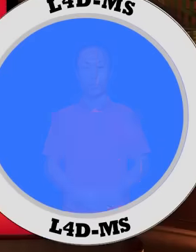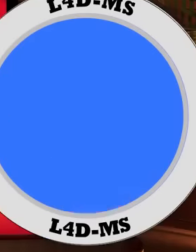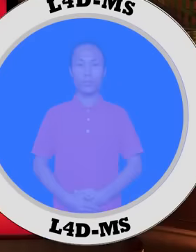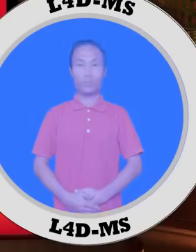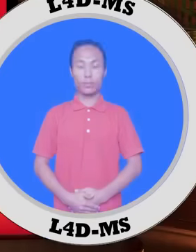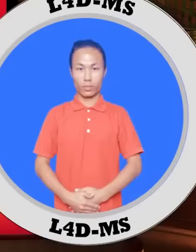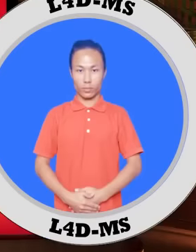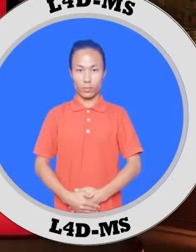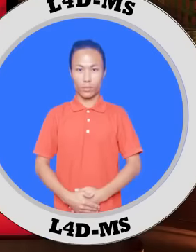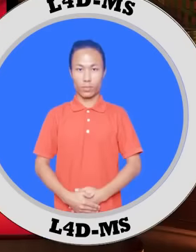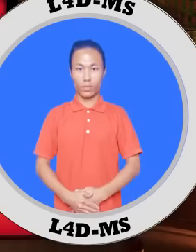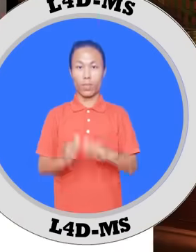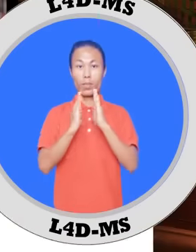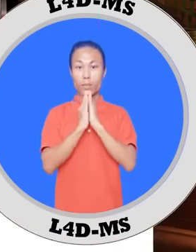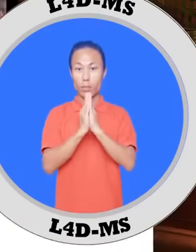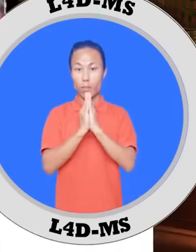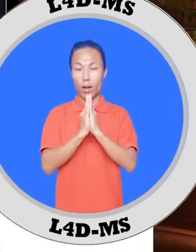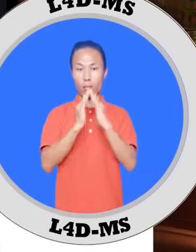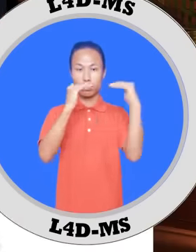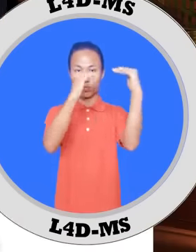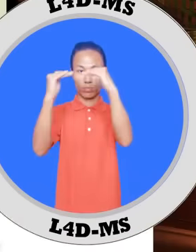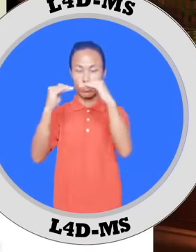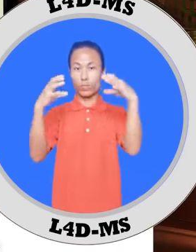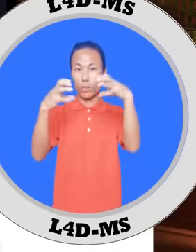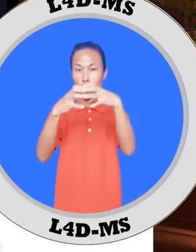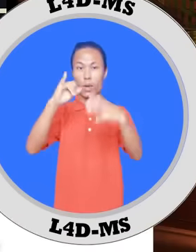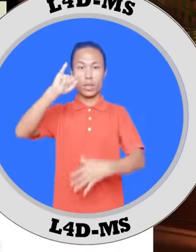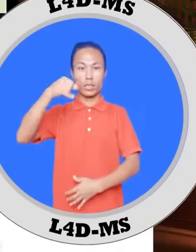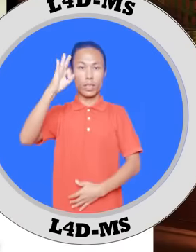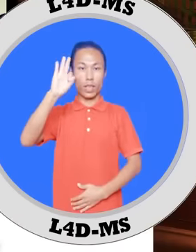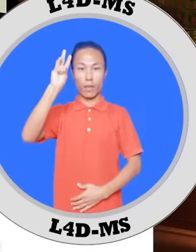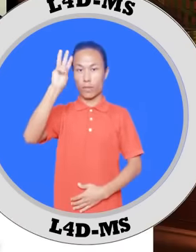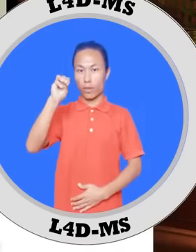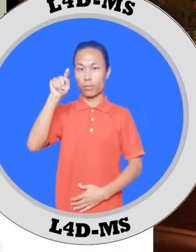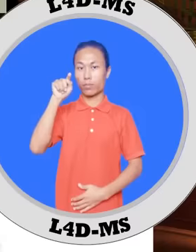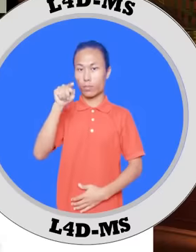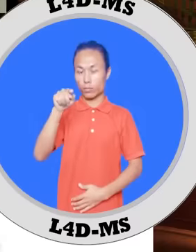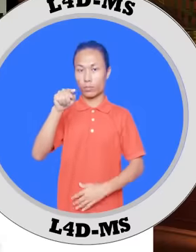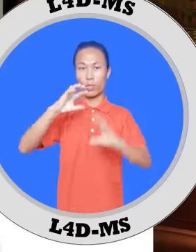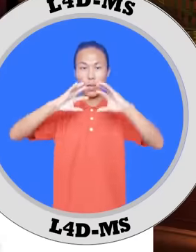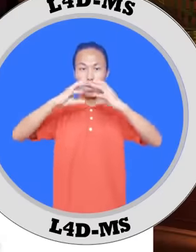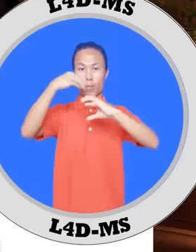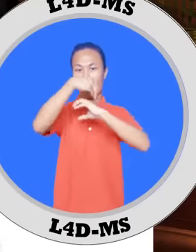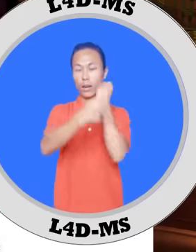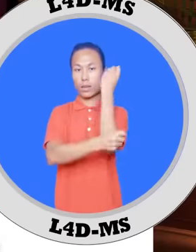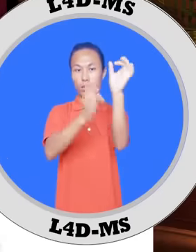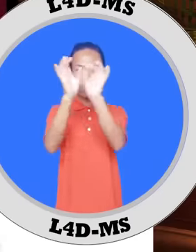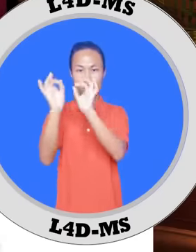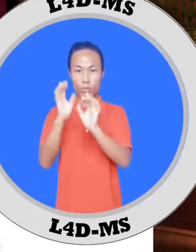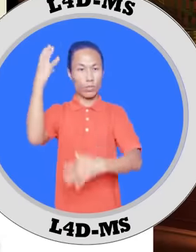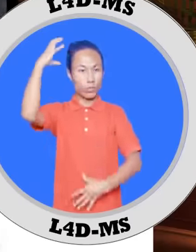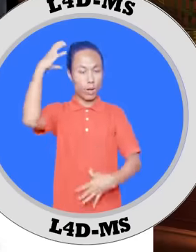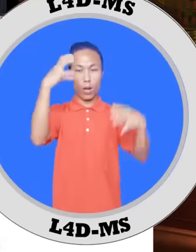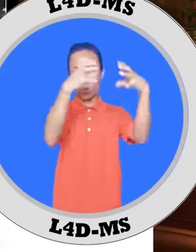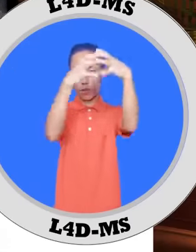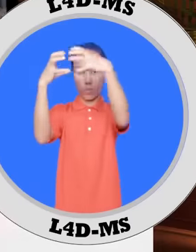ဆက်လက်တင်ဆက်ပေးမယ့်သတင်းကတော့အကြံဖတ်မြန်မာစစ်အုပ်စုကိုပံ့ပိုးကူညီနေတဲ့ကုမ္ပဏီတွေကိုအရေးကြီးပိတ်ပင်ပေးဖို့ Justice for Myanmar